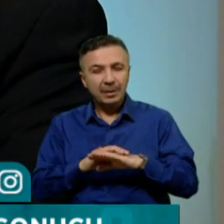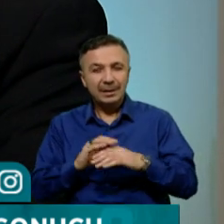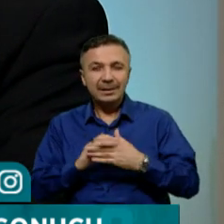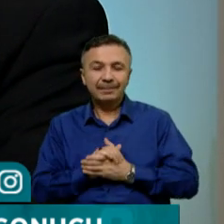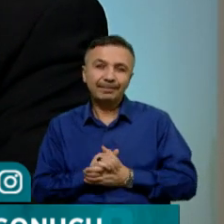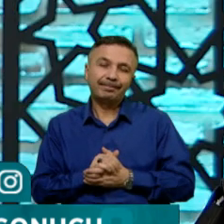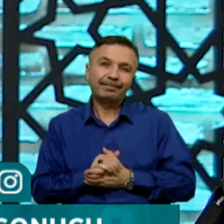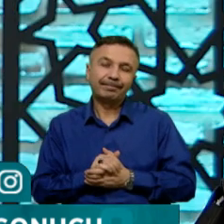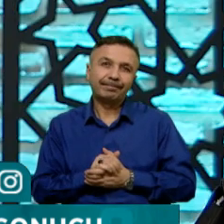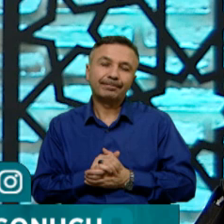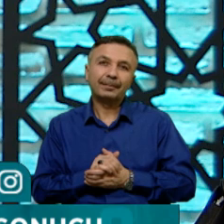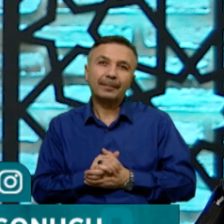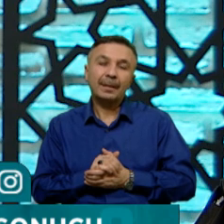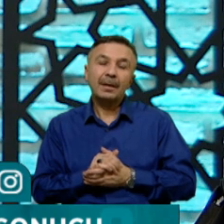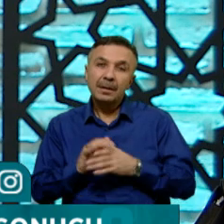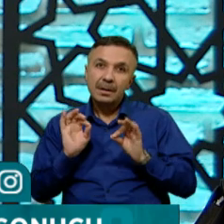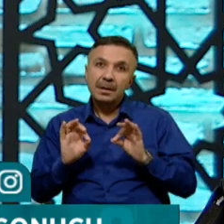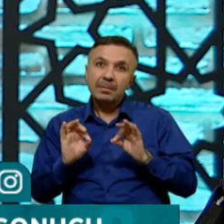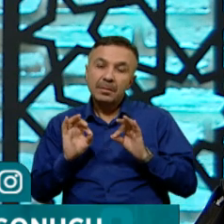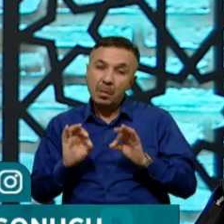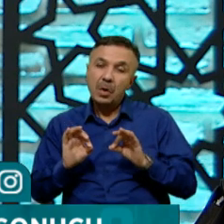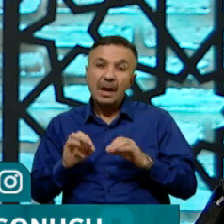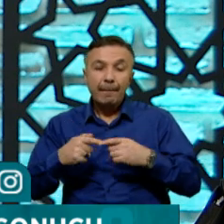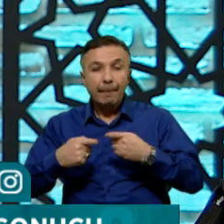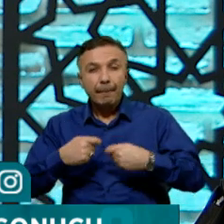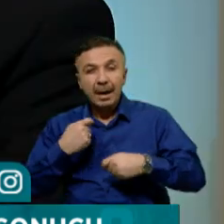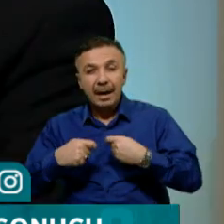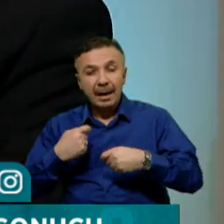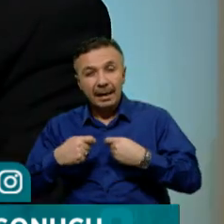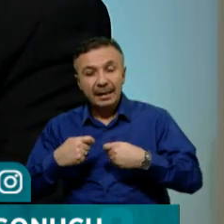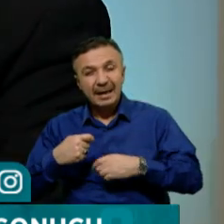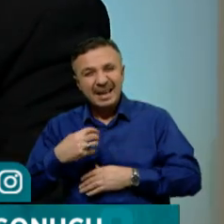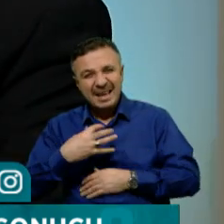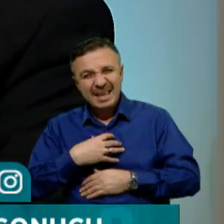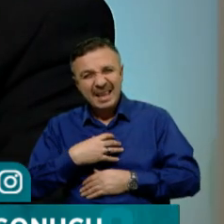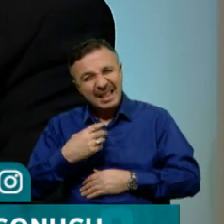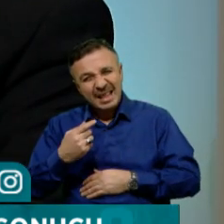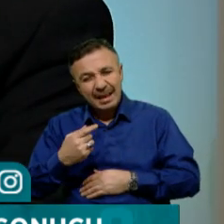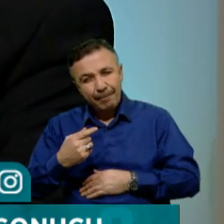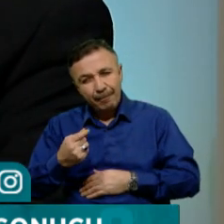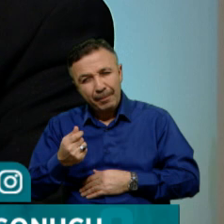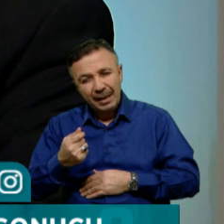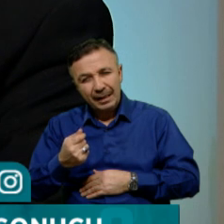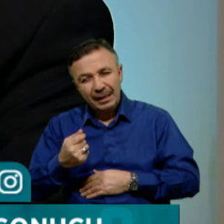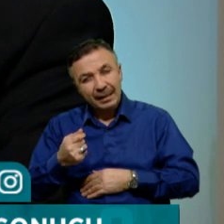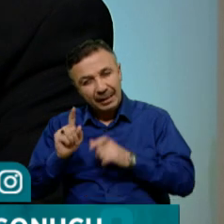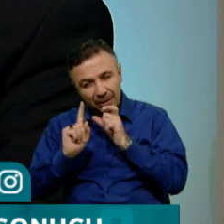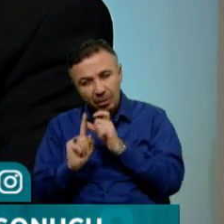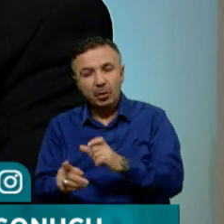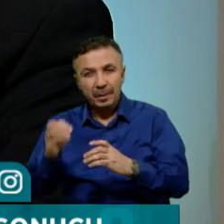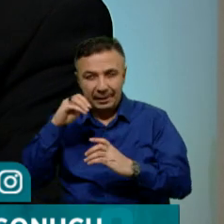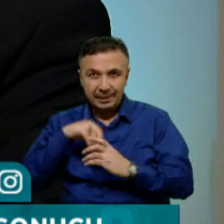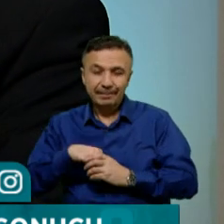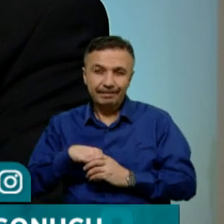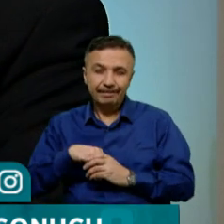Değmesin Amin cümlemizin inşallah Şimdi böyle bankalar kendilerini beni Yani garanti altına almak